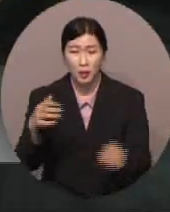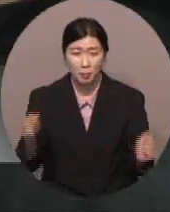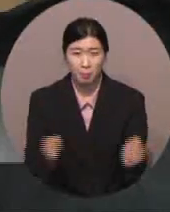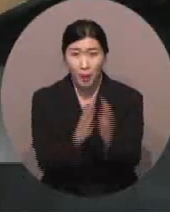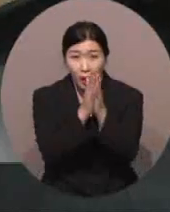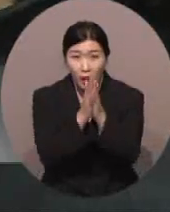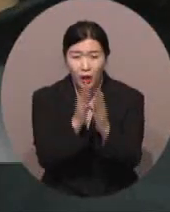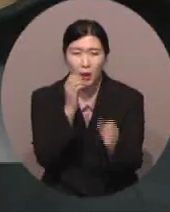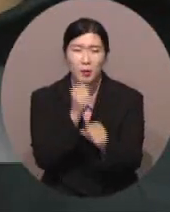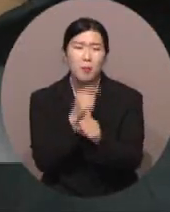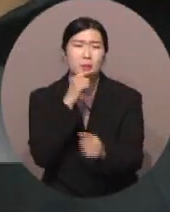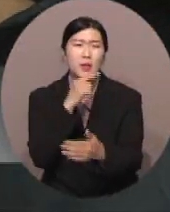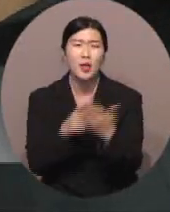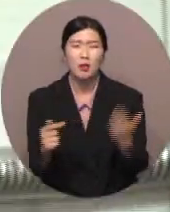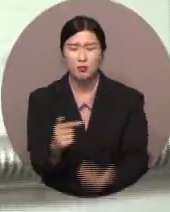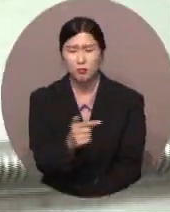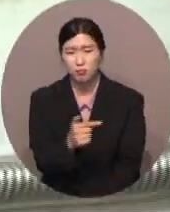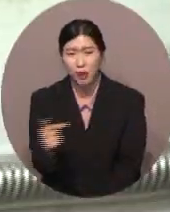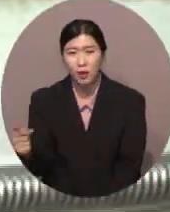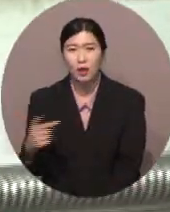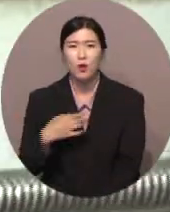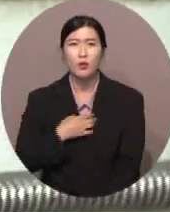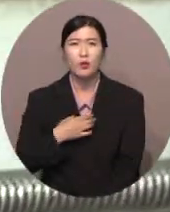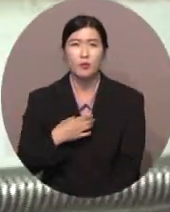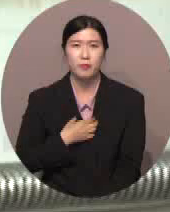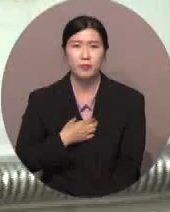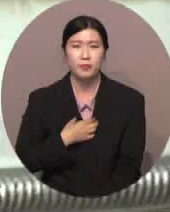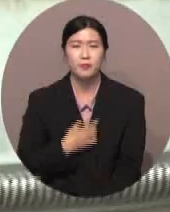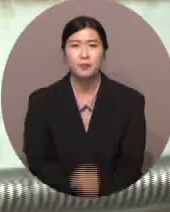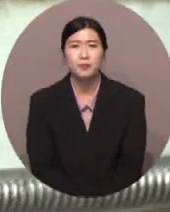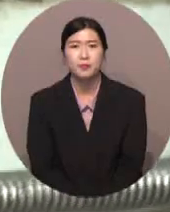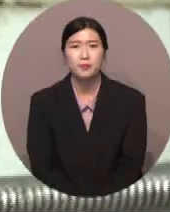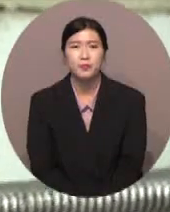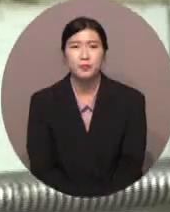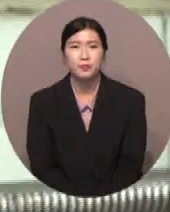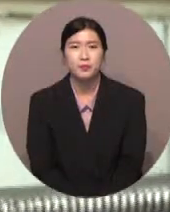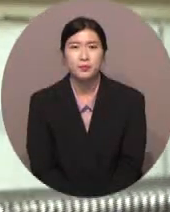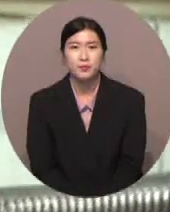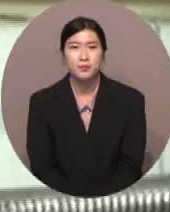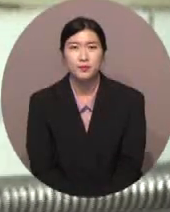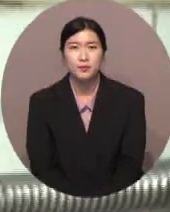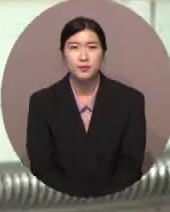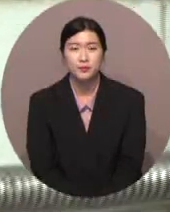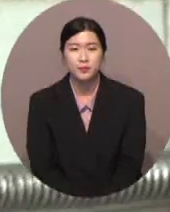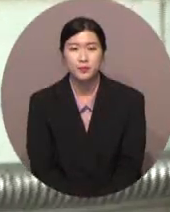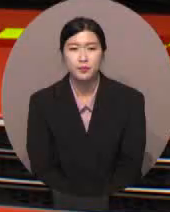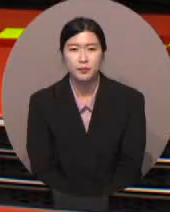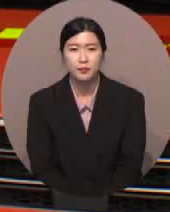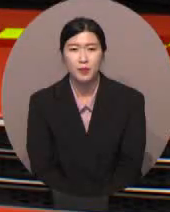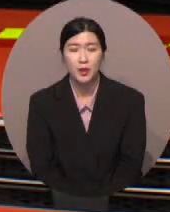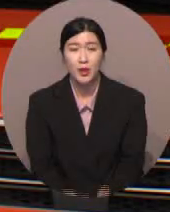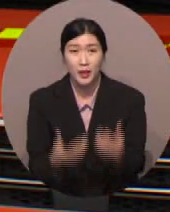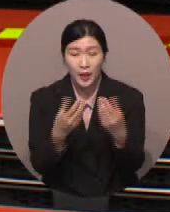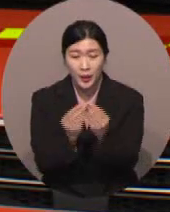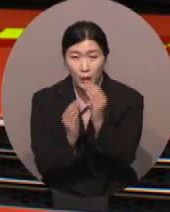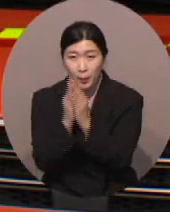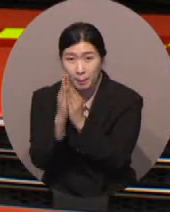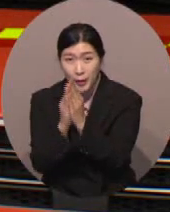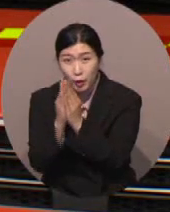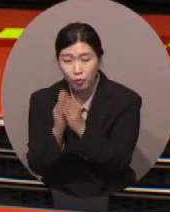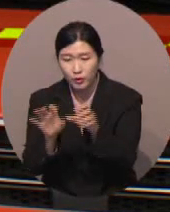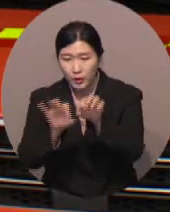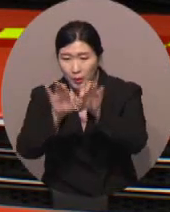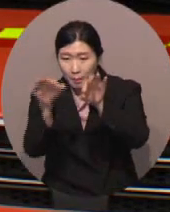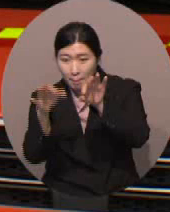쌓일 경우 잘 빠져나가지 않아 큰 폭발과 화재로 이어질 가능성이 큽니다. 비누나 세제 거품으로 가스 배관